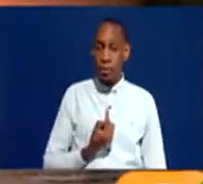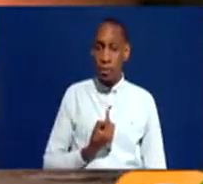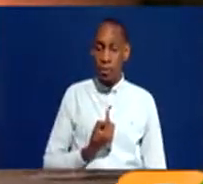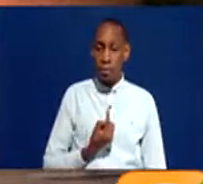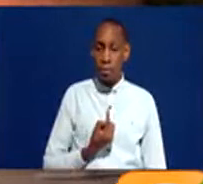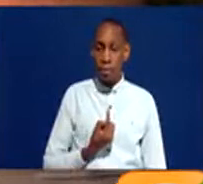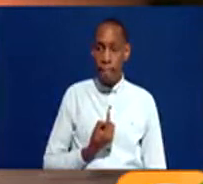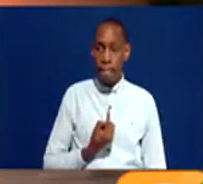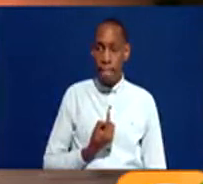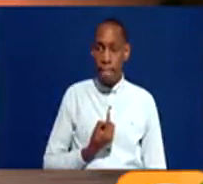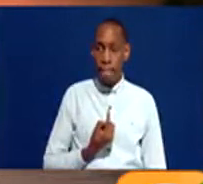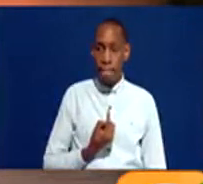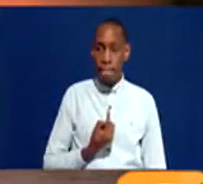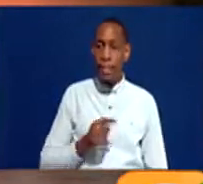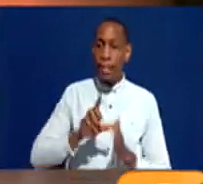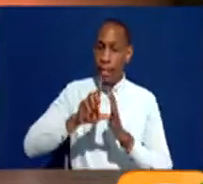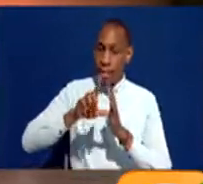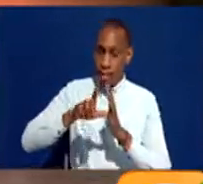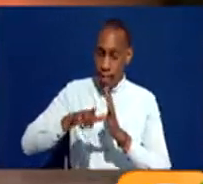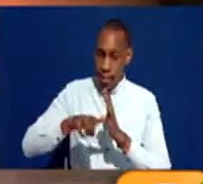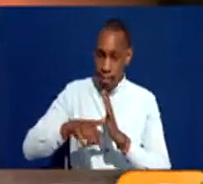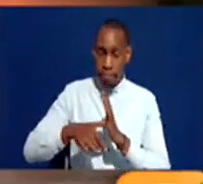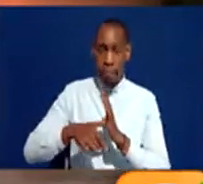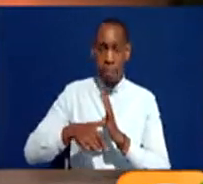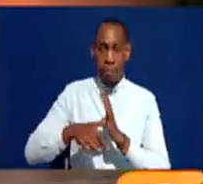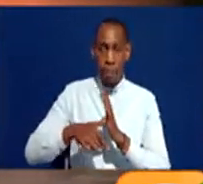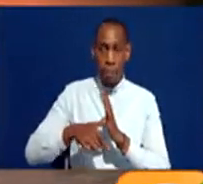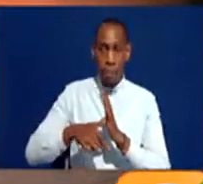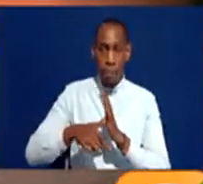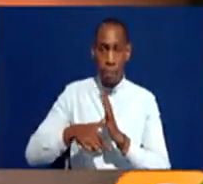Ambapo baadaye